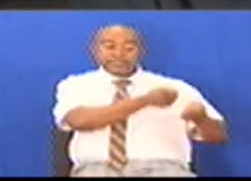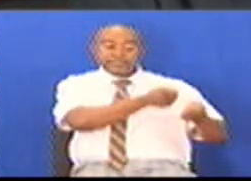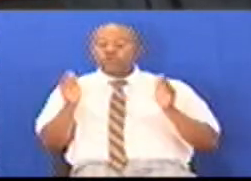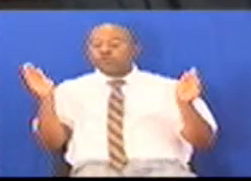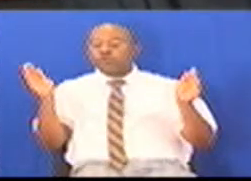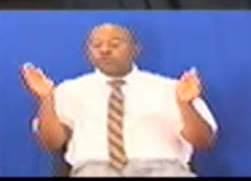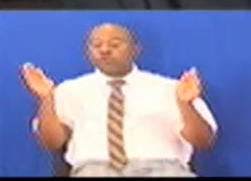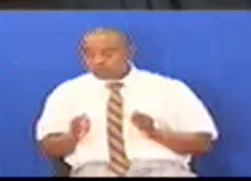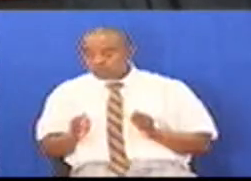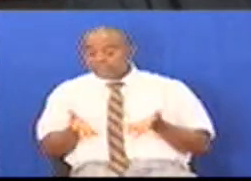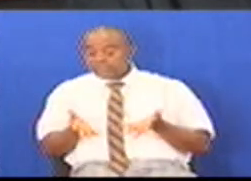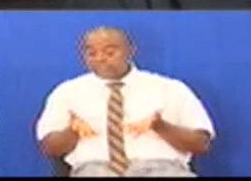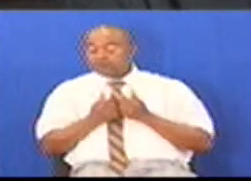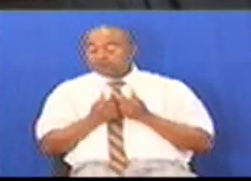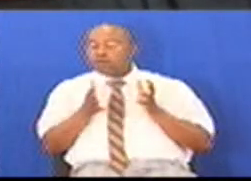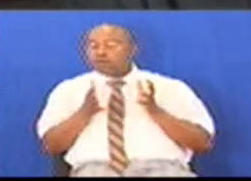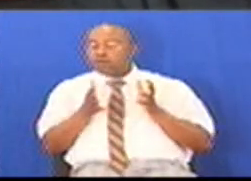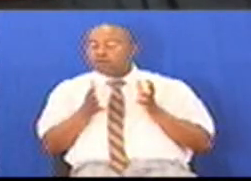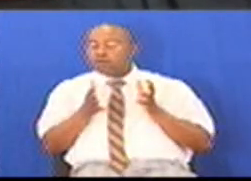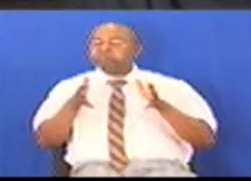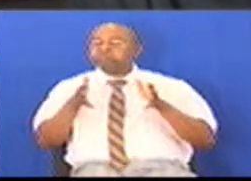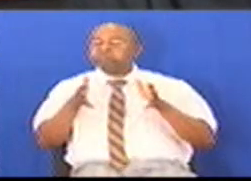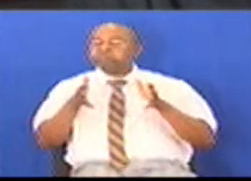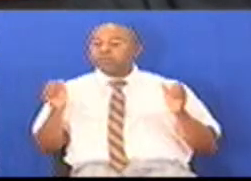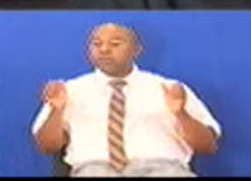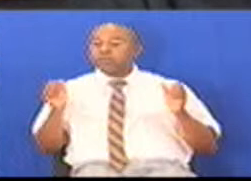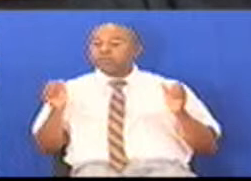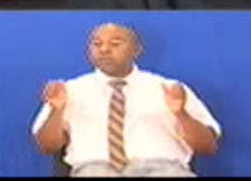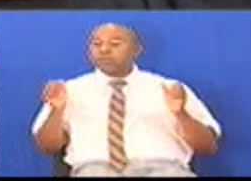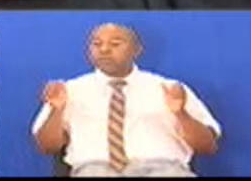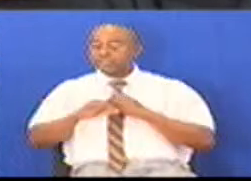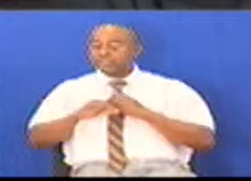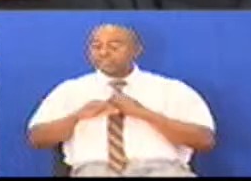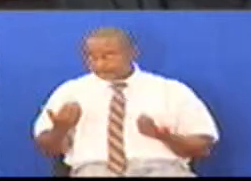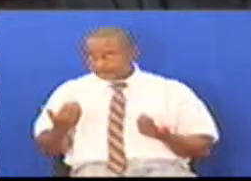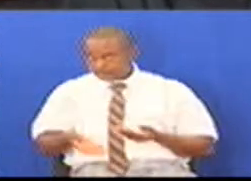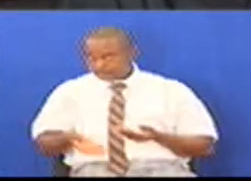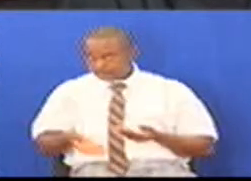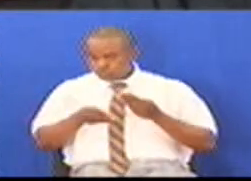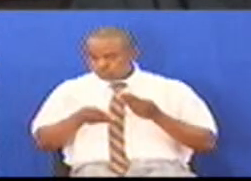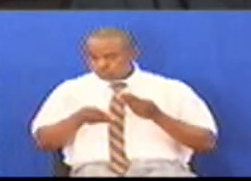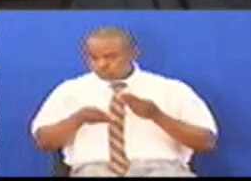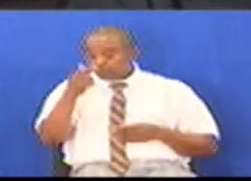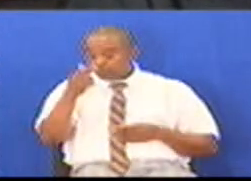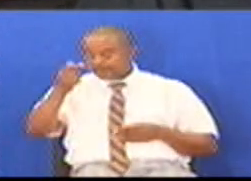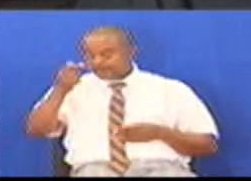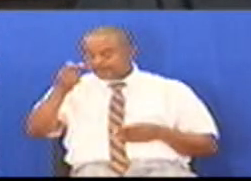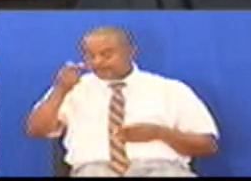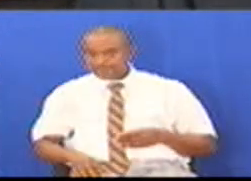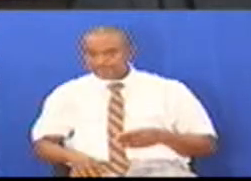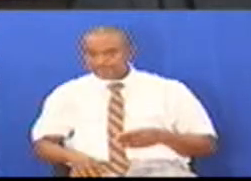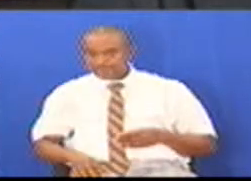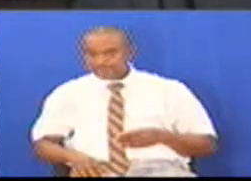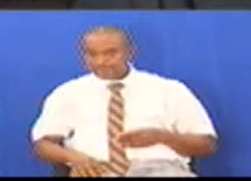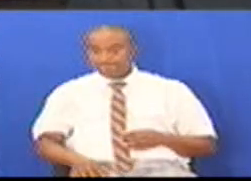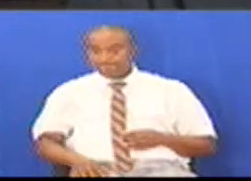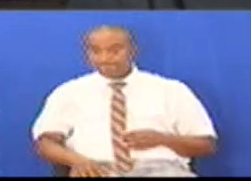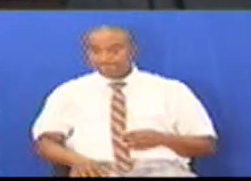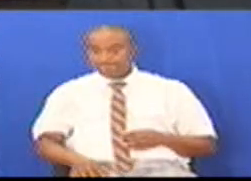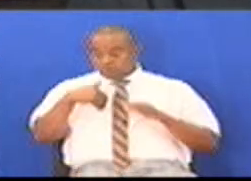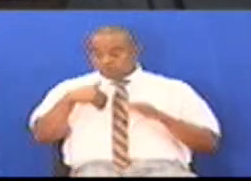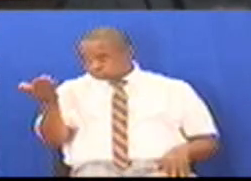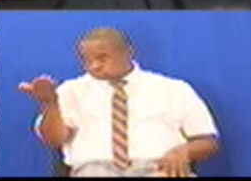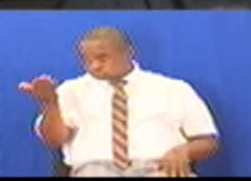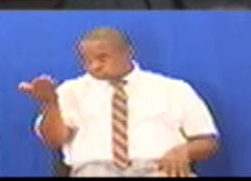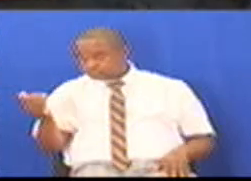zikue kwa kasi na kuwezesha kusaidia kukua kwa uchumi wa taifa. Mheshimiwa Spika, kuhusiana